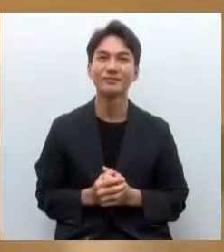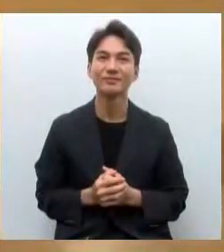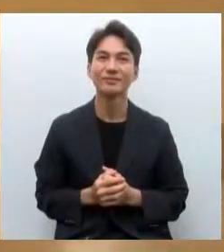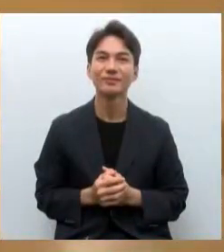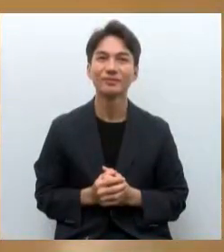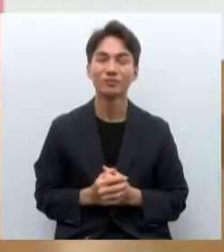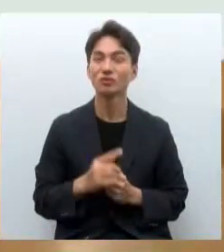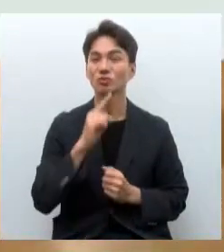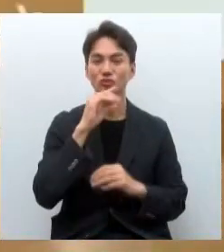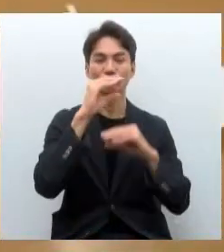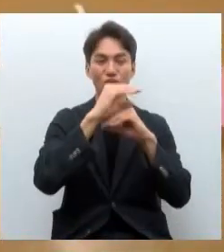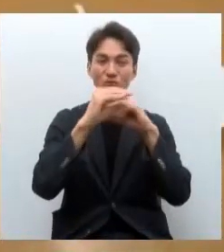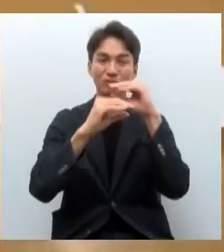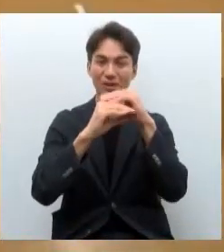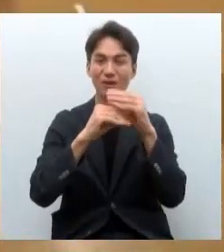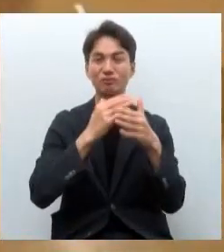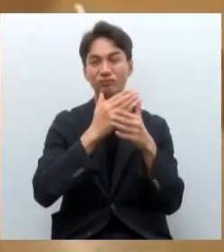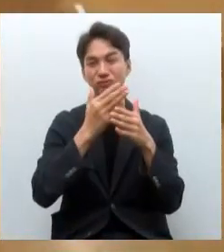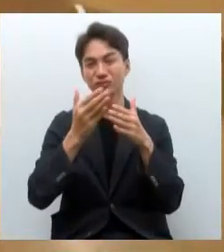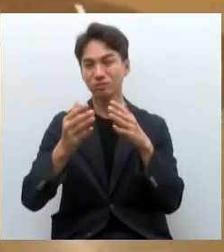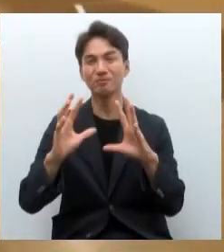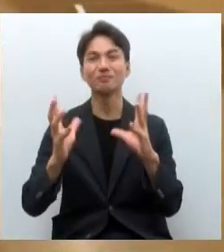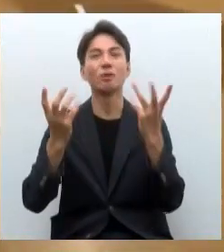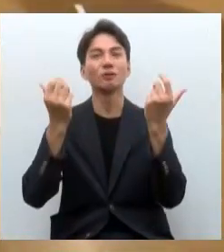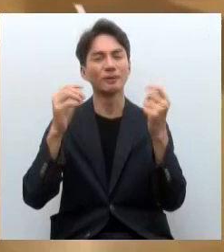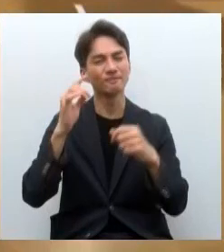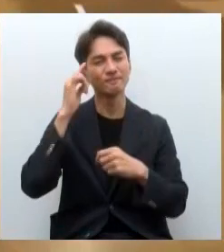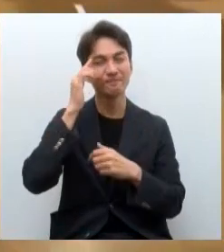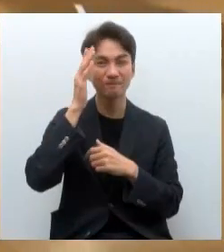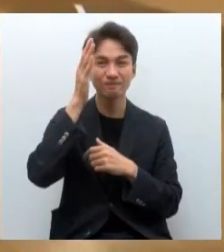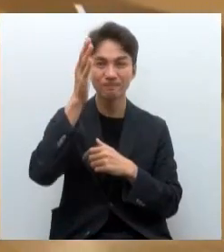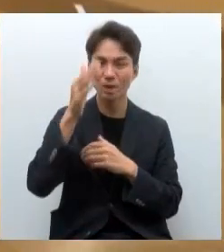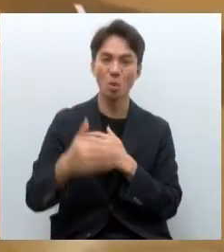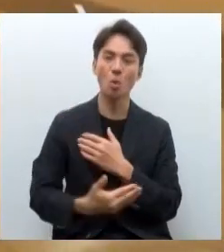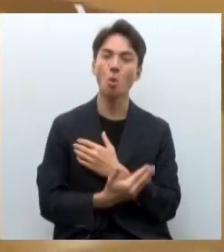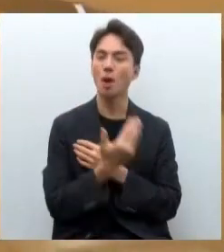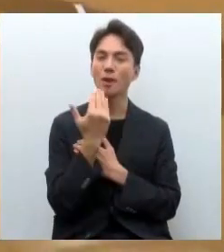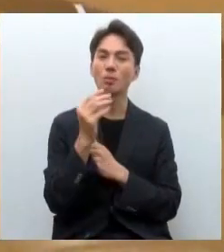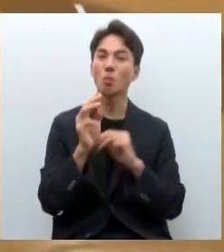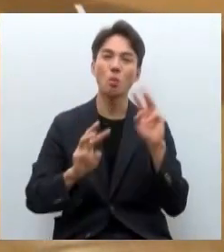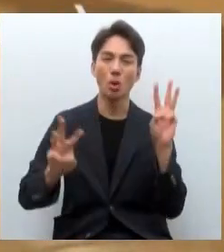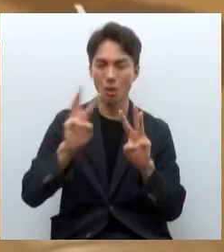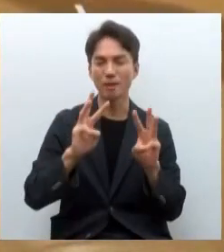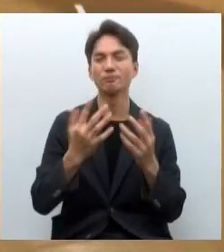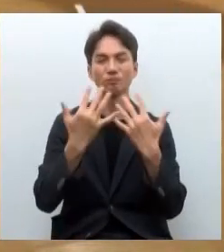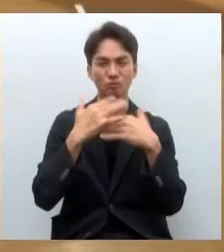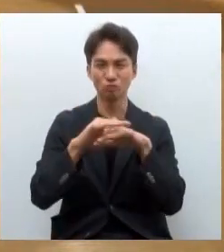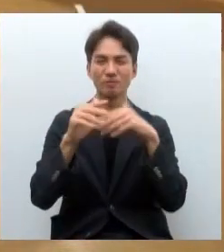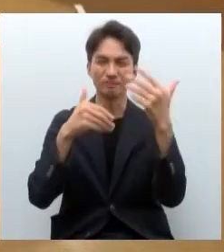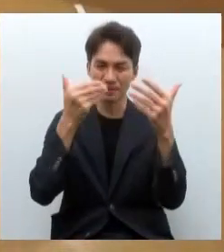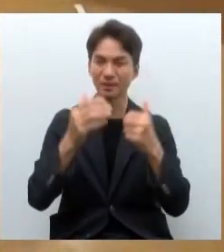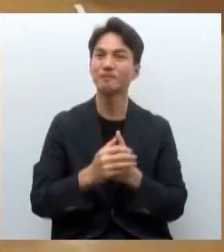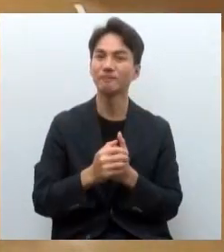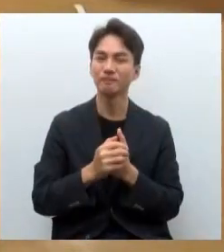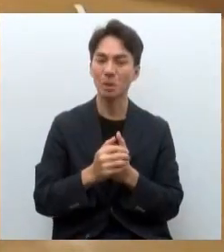าจบไปแล้วใช่ไหมคะก็ถ้ามีโอกาสหรือว่ามีวันเวลาว่างก็อยากจะมาร่วมกิจกรรมค่ะเพราะว่าการได้ร่วมกิจกรรม